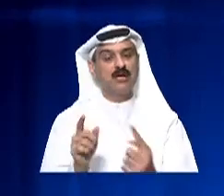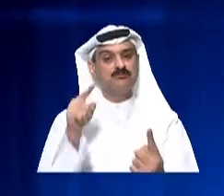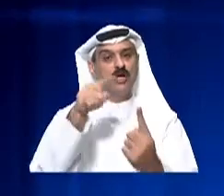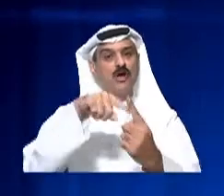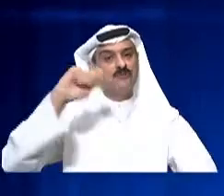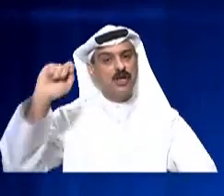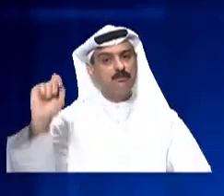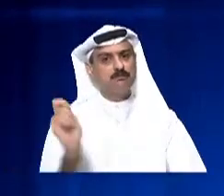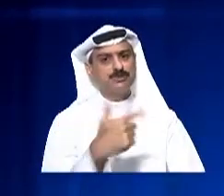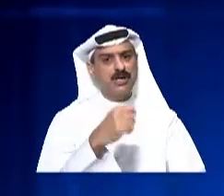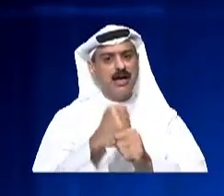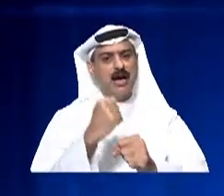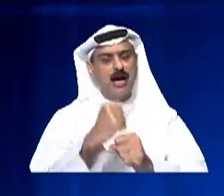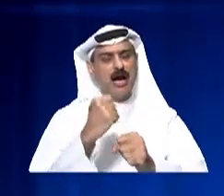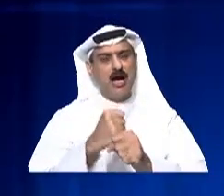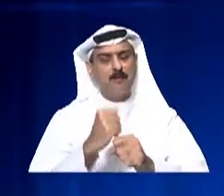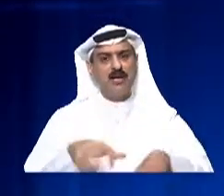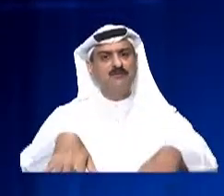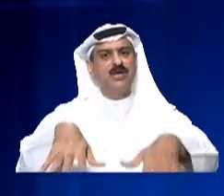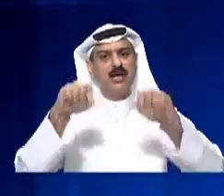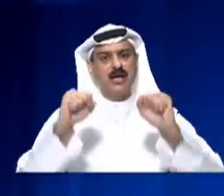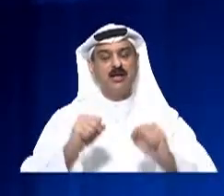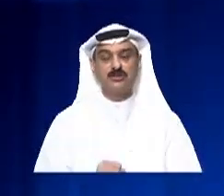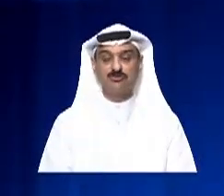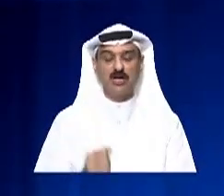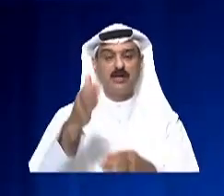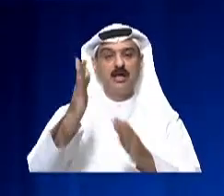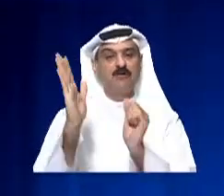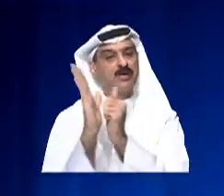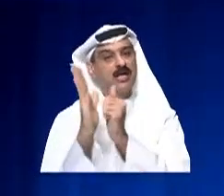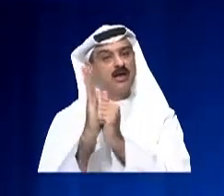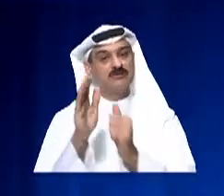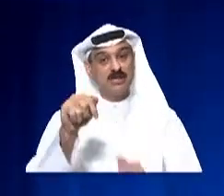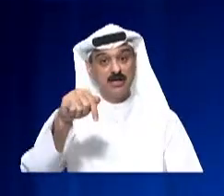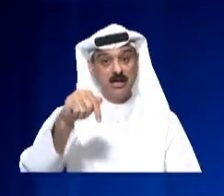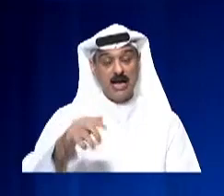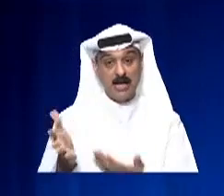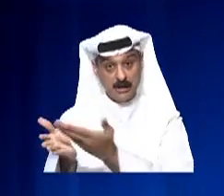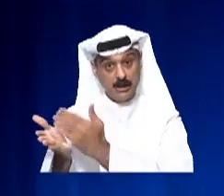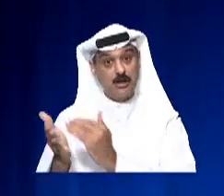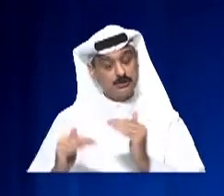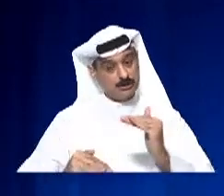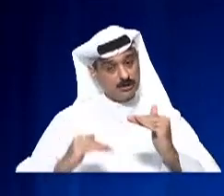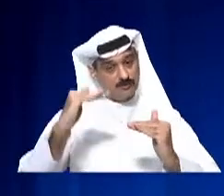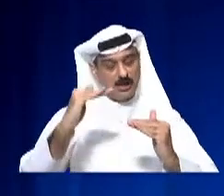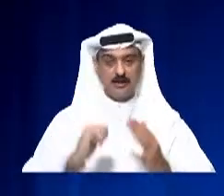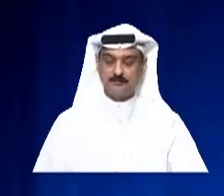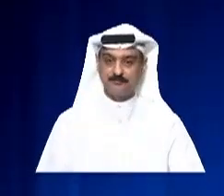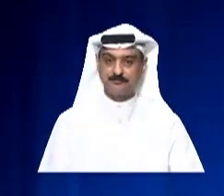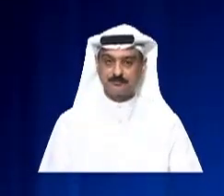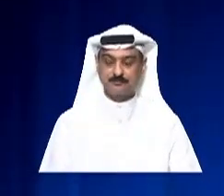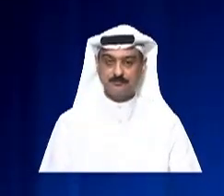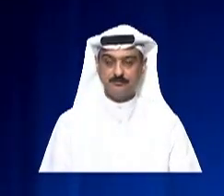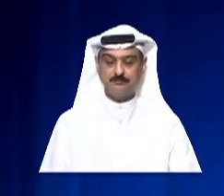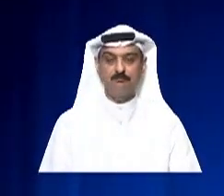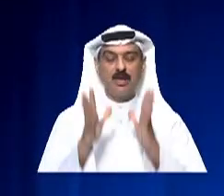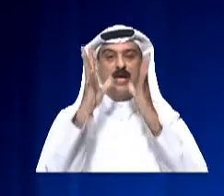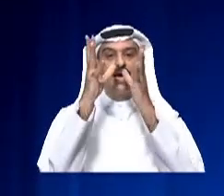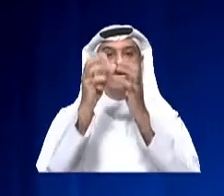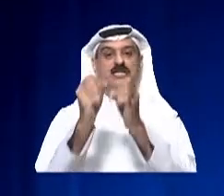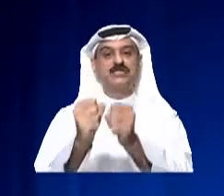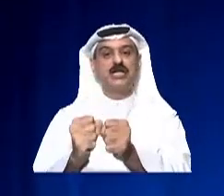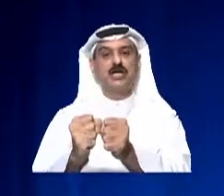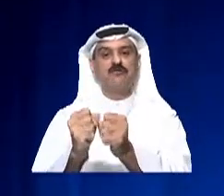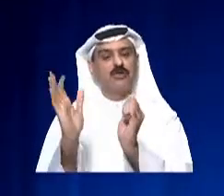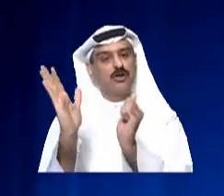وتيرة العمل والإنجاز لمشاريعها الإسكانية في ظل الأوضاع الاقتصادية الراهنة، وذلك لضمان توفير الرعاية